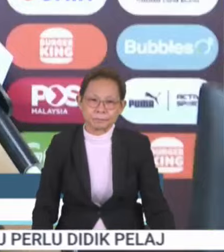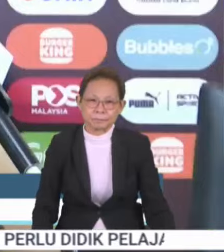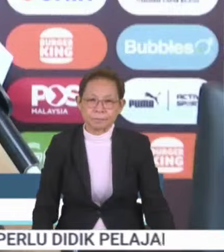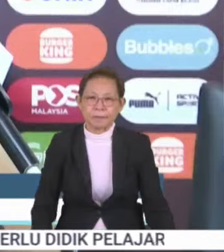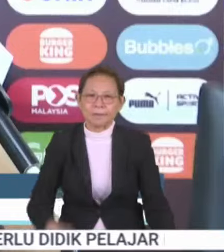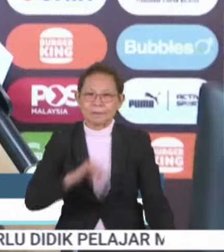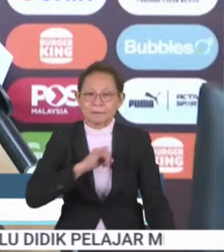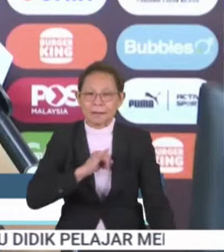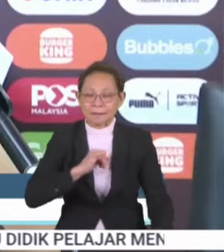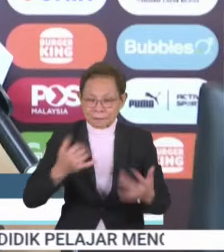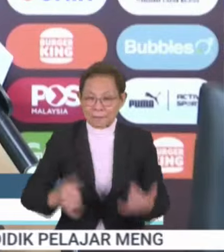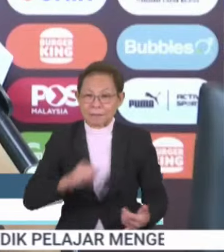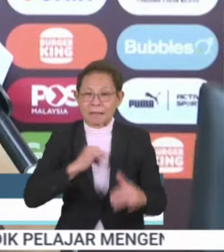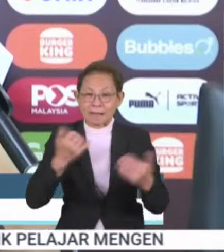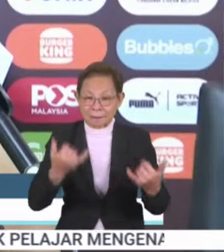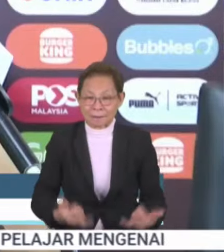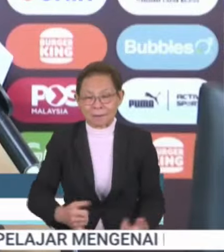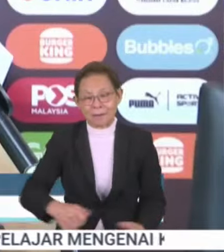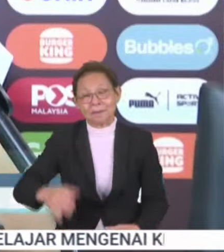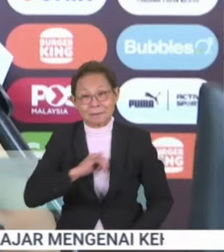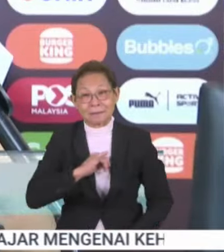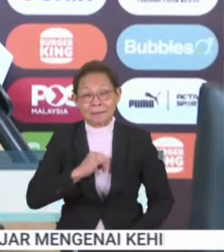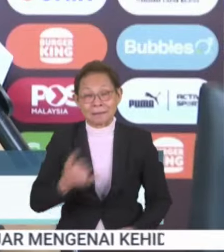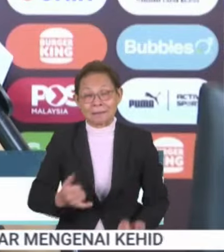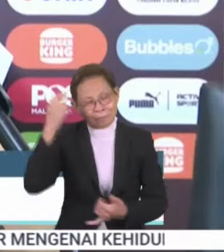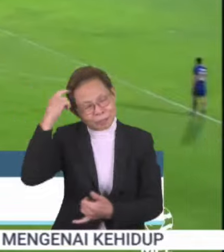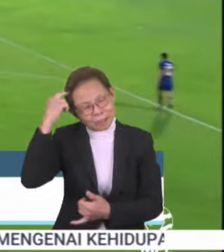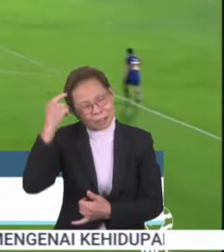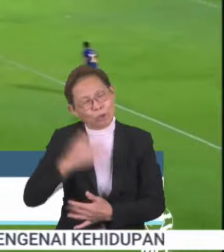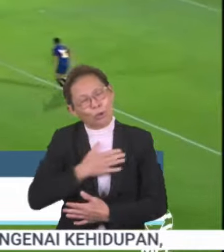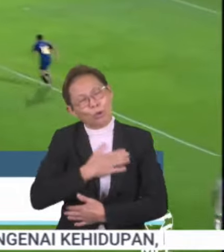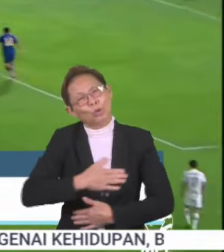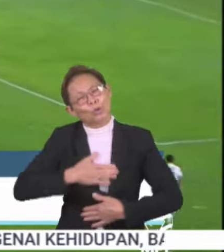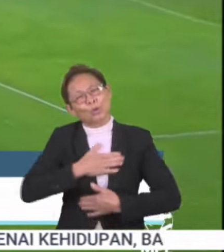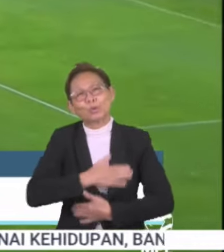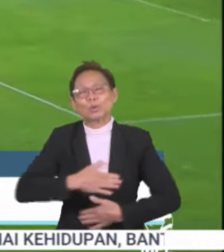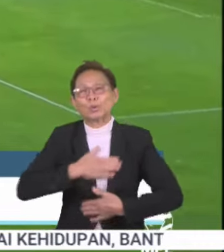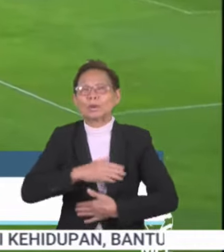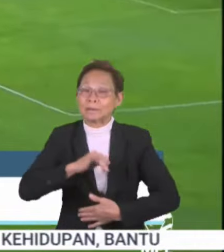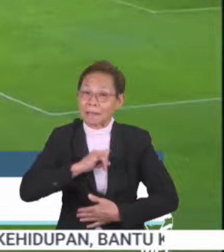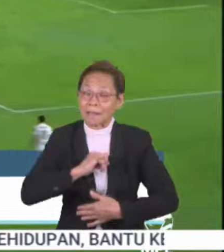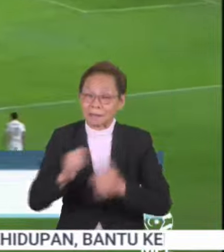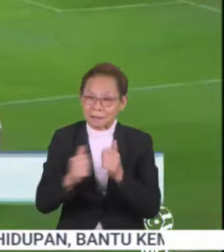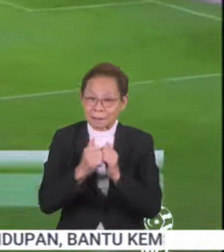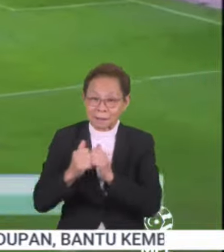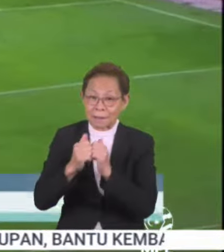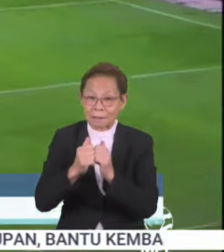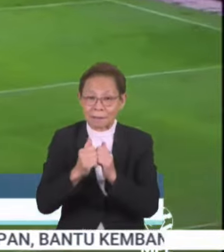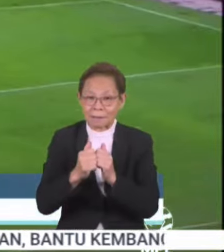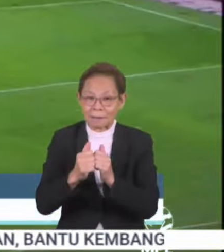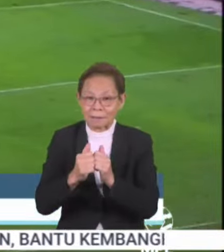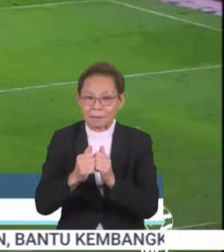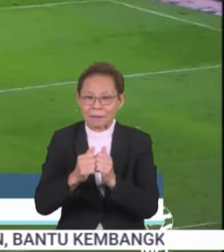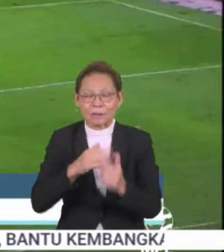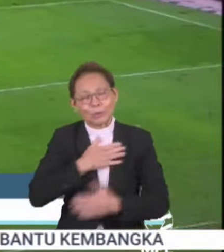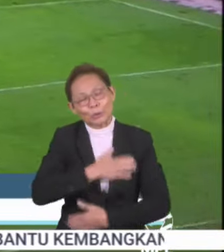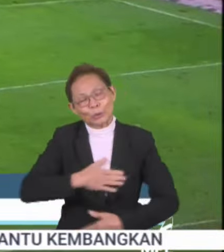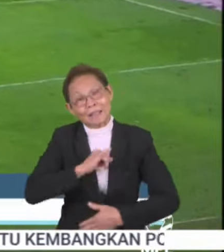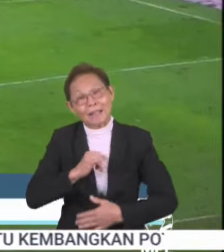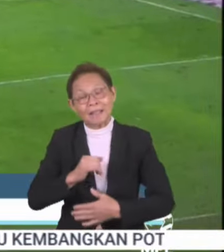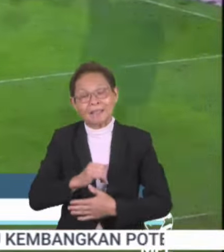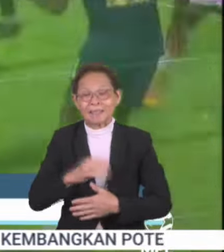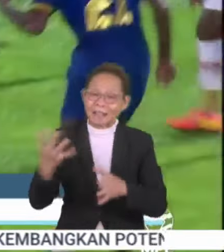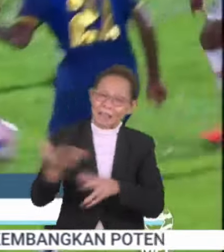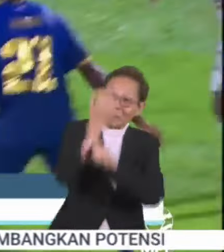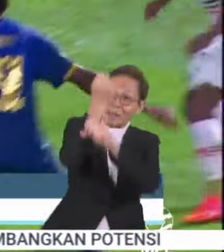Macam ni, saya sekarang ni saya hanya memikirkan keseronokan saya dengan player-player saya dengan kemenangan